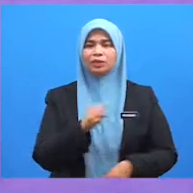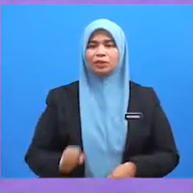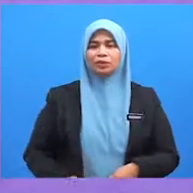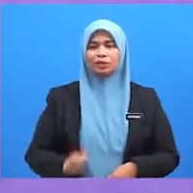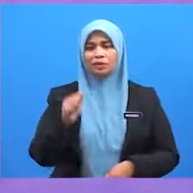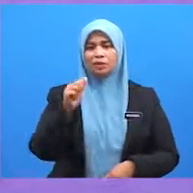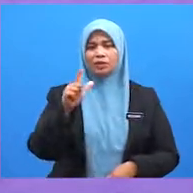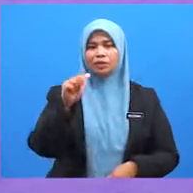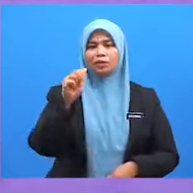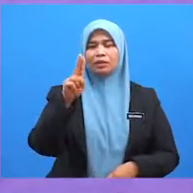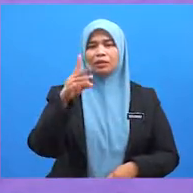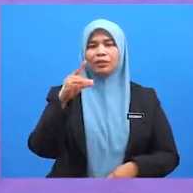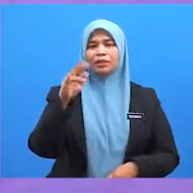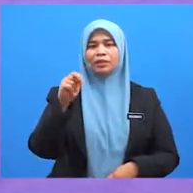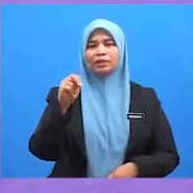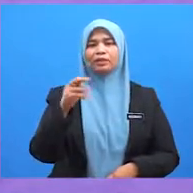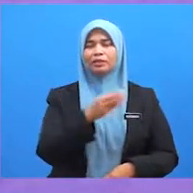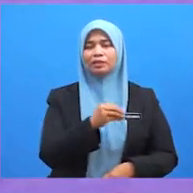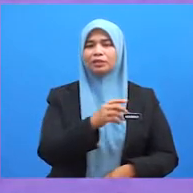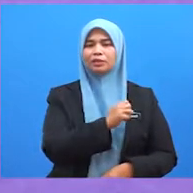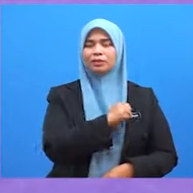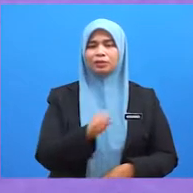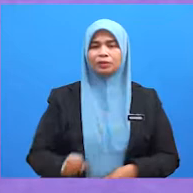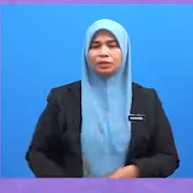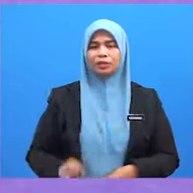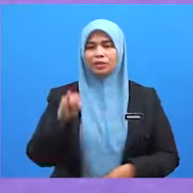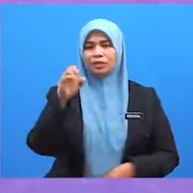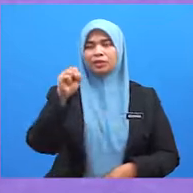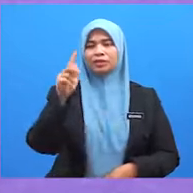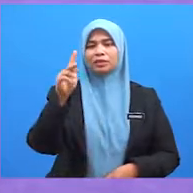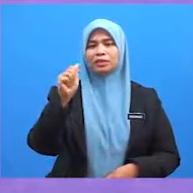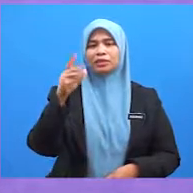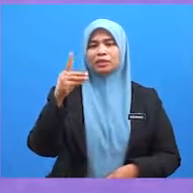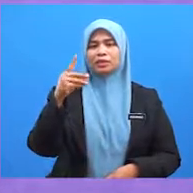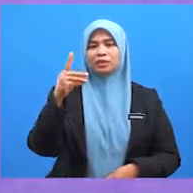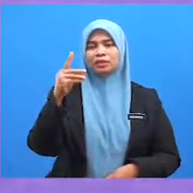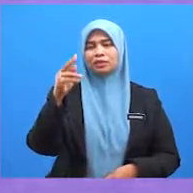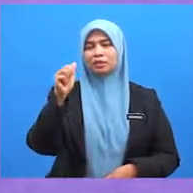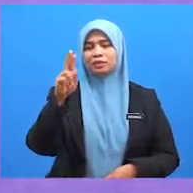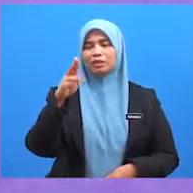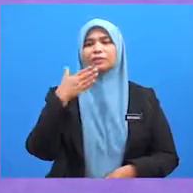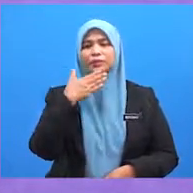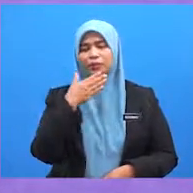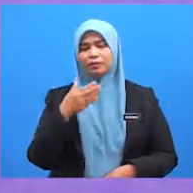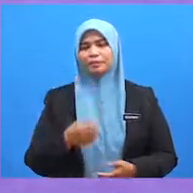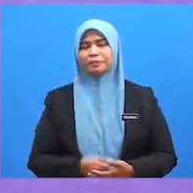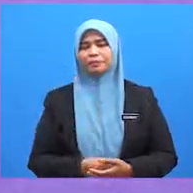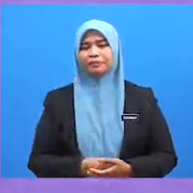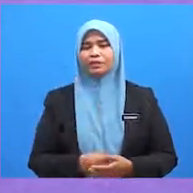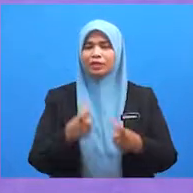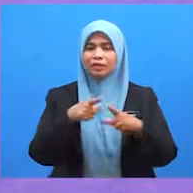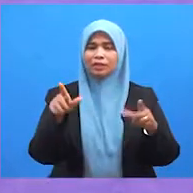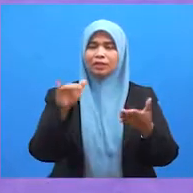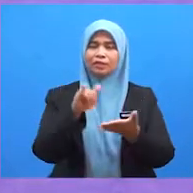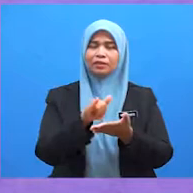Alauddin Riayat Shah dan Sultan Iskandar Muda Mahkota Alam. Selain itu, penubuhan